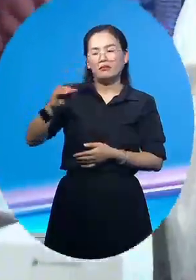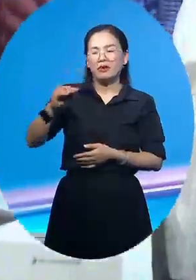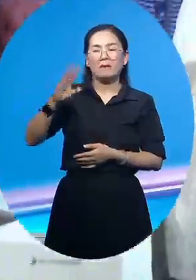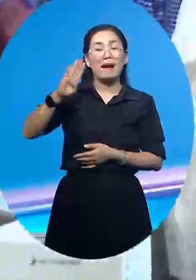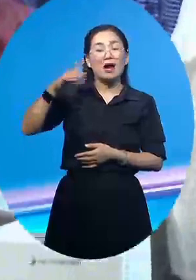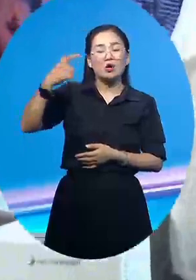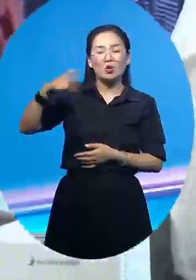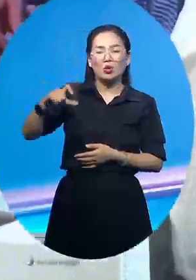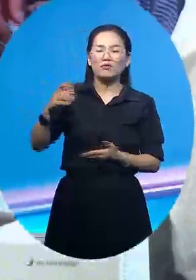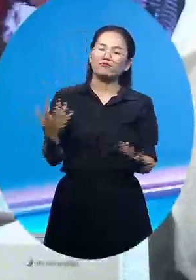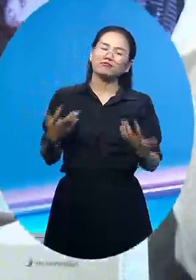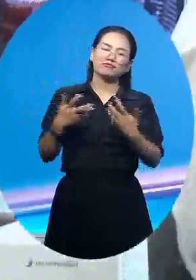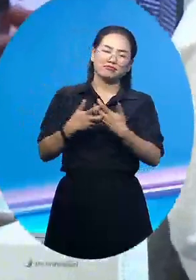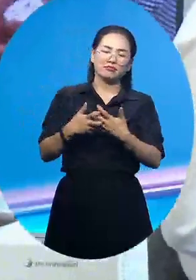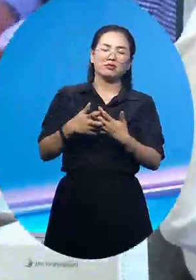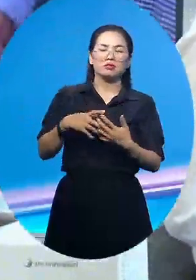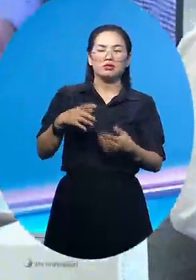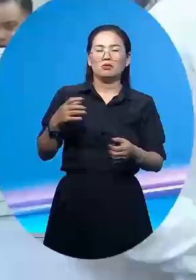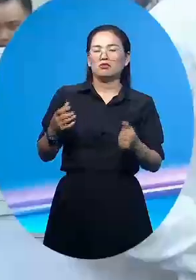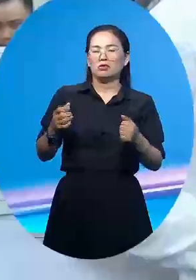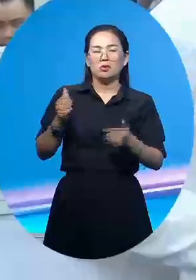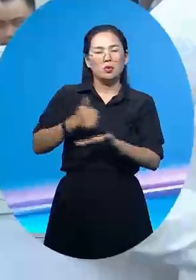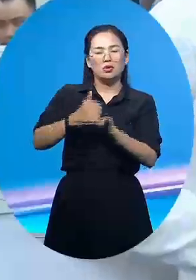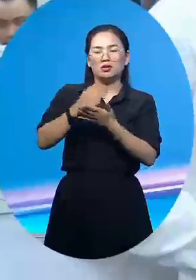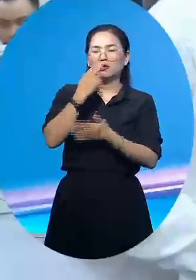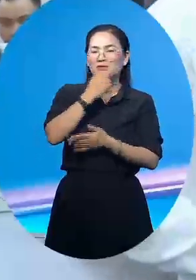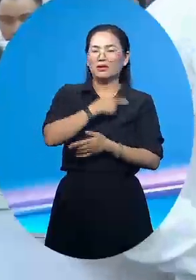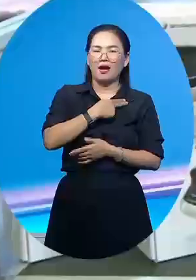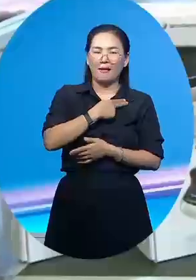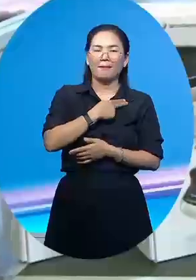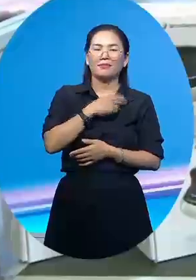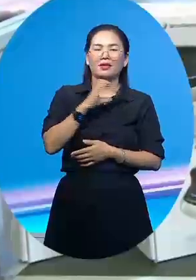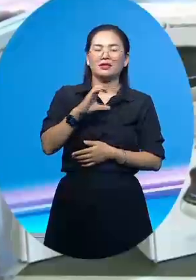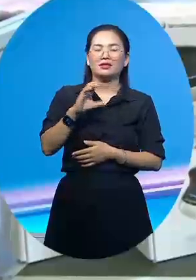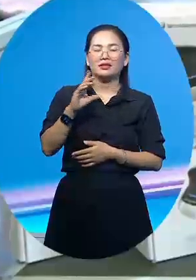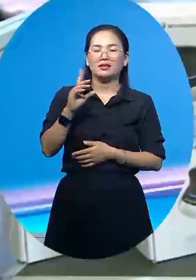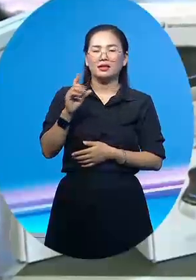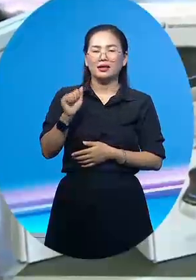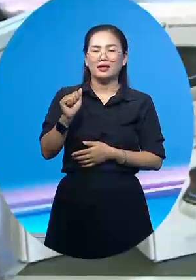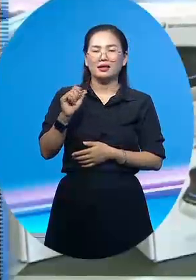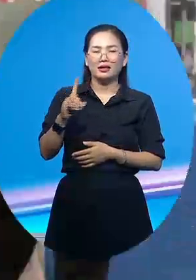trở thành đơn vị số 1 tại Việt Nam trong lĩnh vực phần mềm cidia